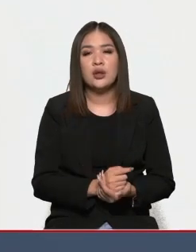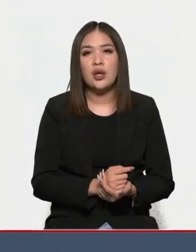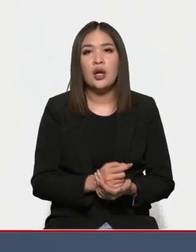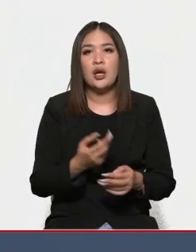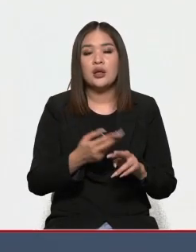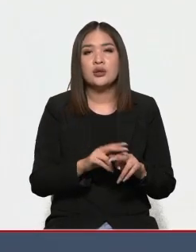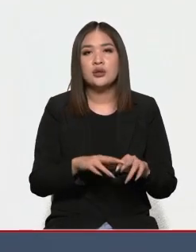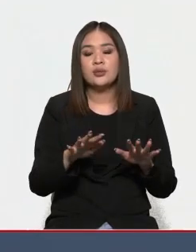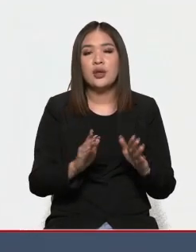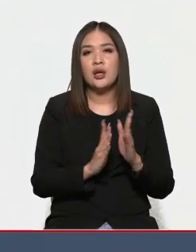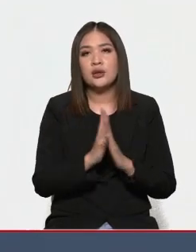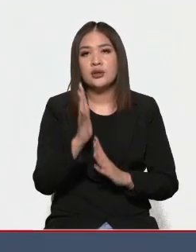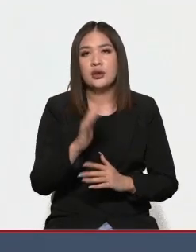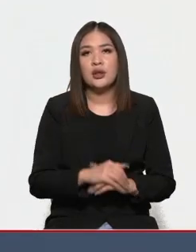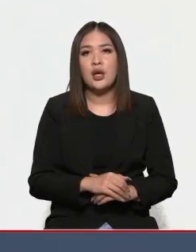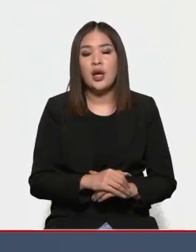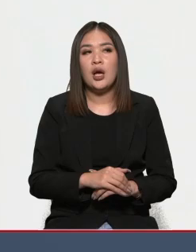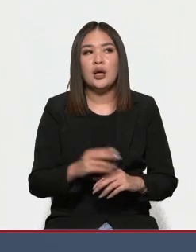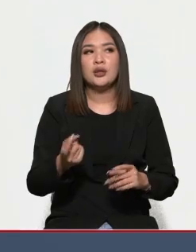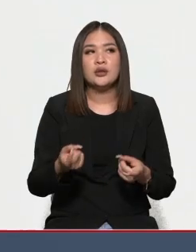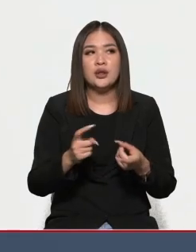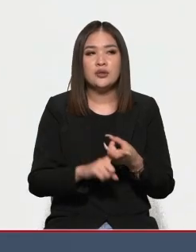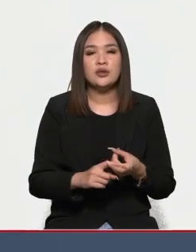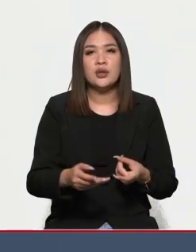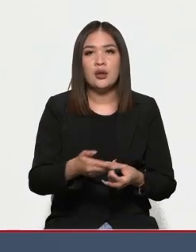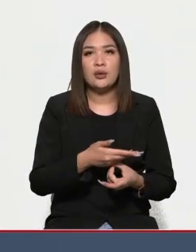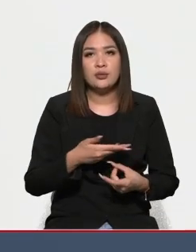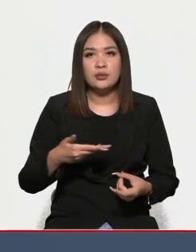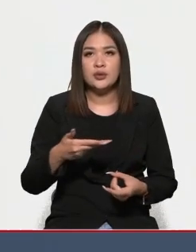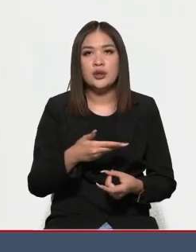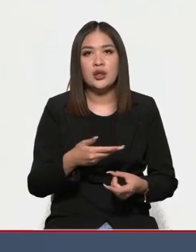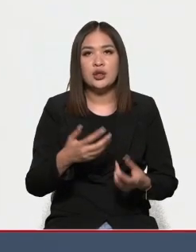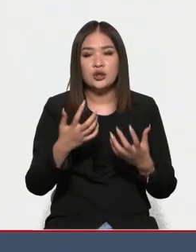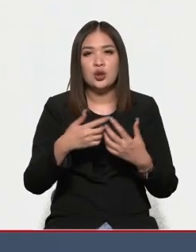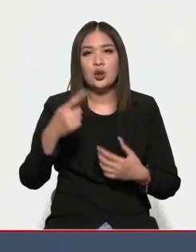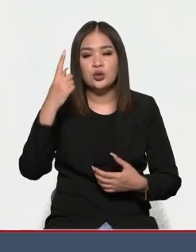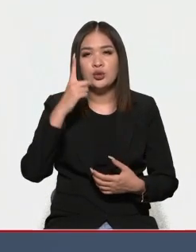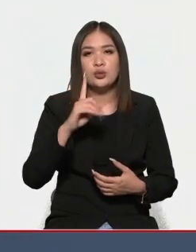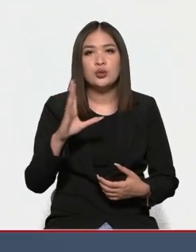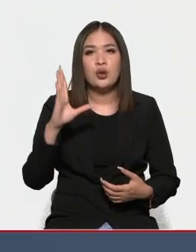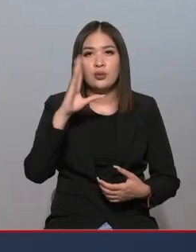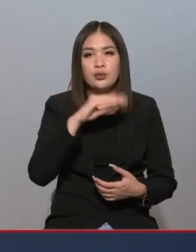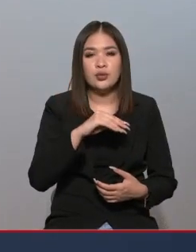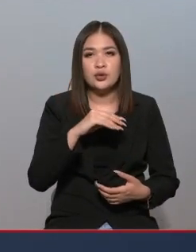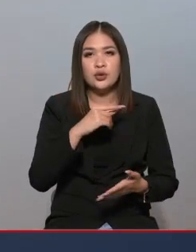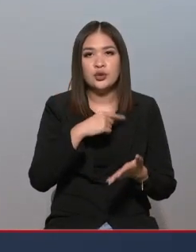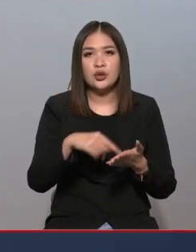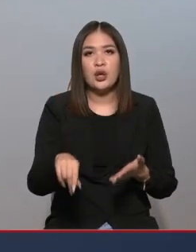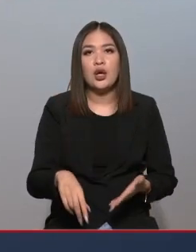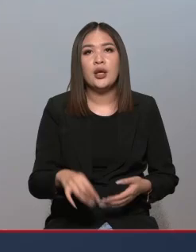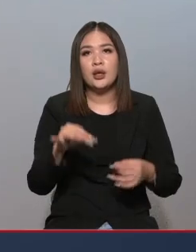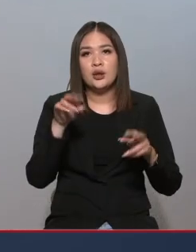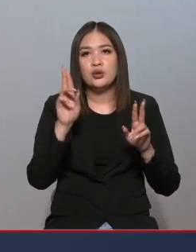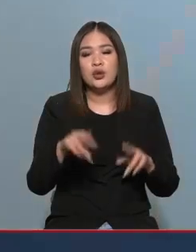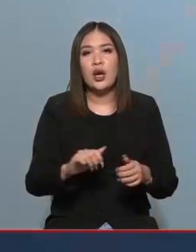этих отраслях. То есть, соответственно, мы считаем, что данный потенциал еще не исчерпан. Ну и куда же без